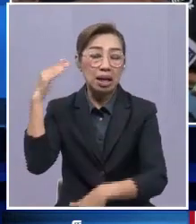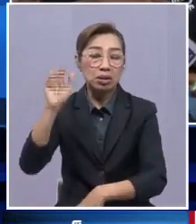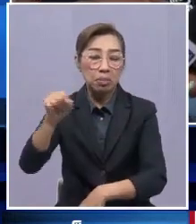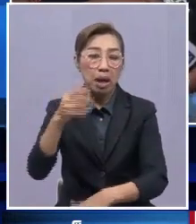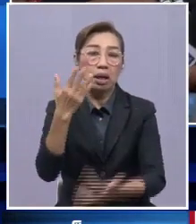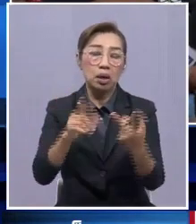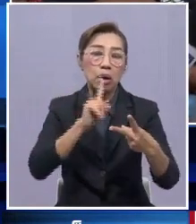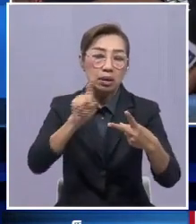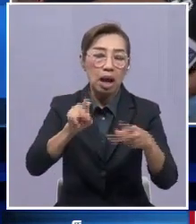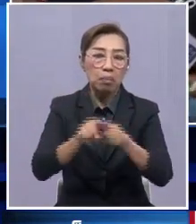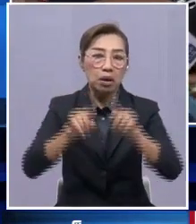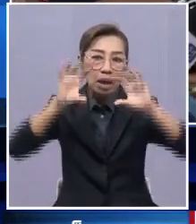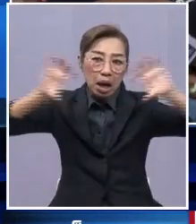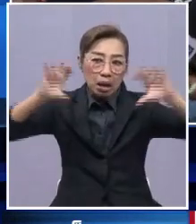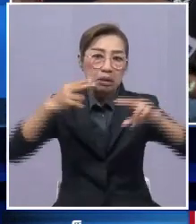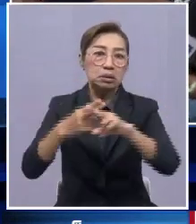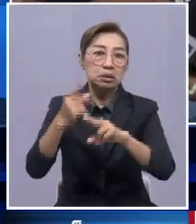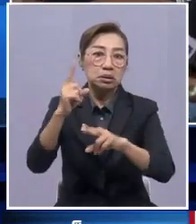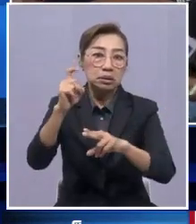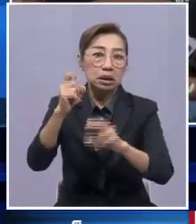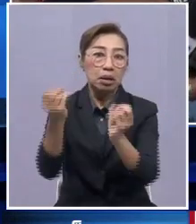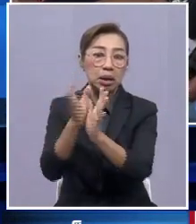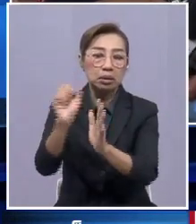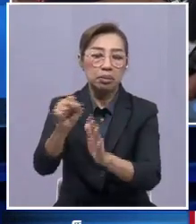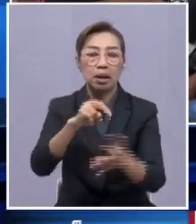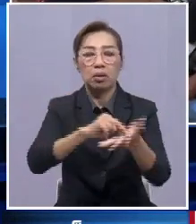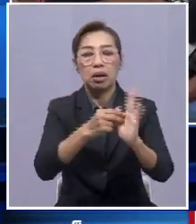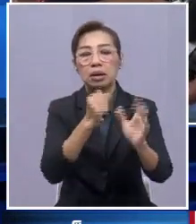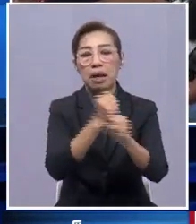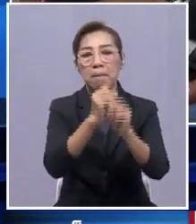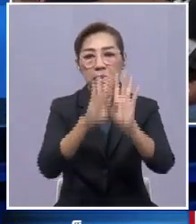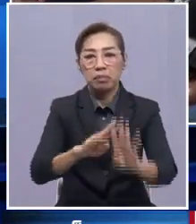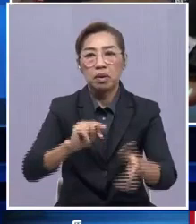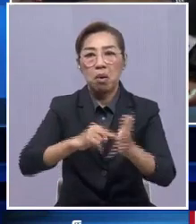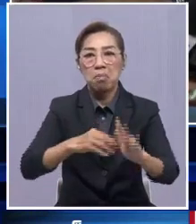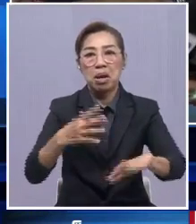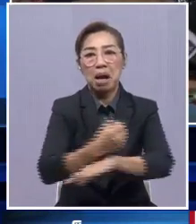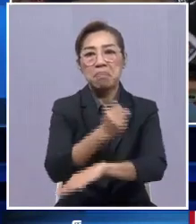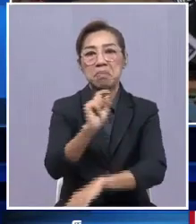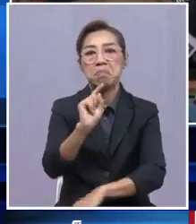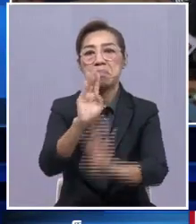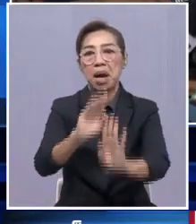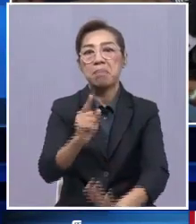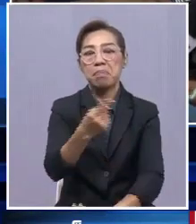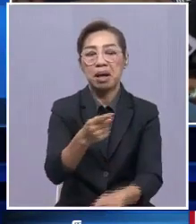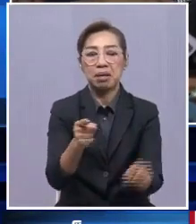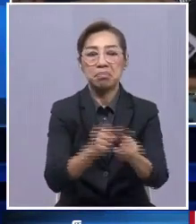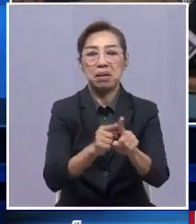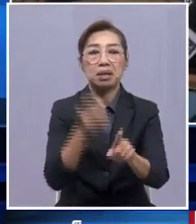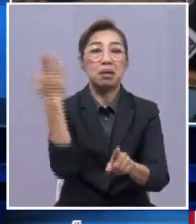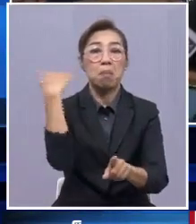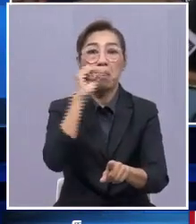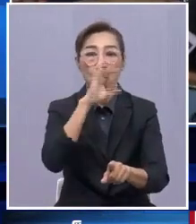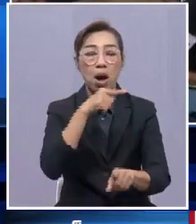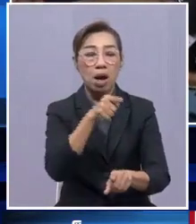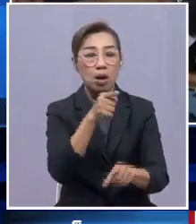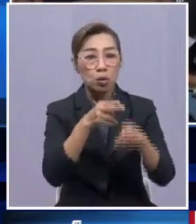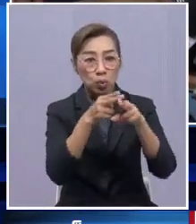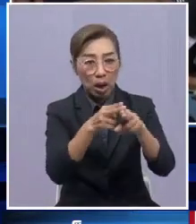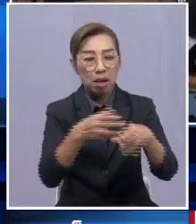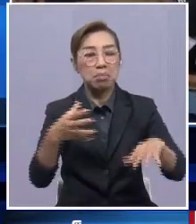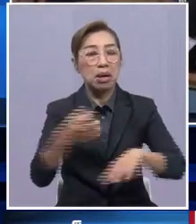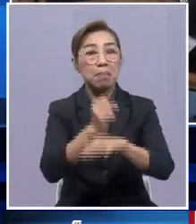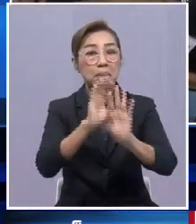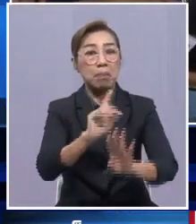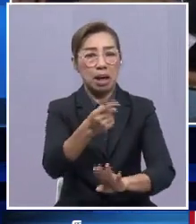ทำแบบนี้ไม่ได้เพราะการทำแบบนี้ไม่ใช่การเมืองใหม่อย่างที่พรรคของคุณชวัฒน์ประกาศไว้ตลอดนะฮะขณะ